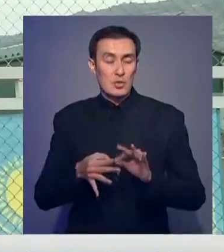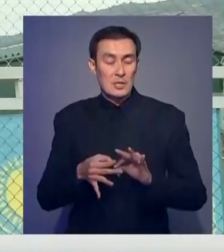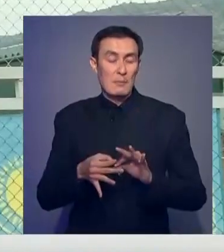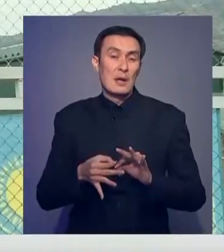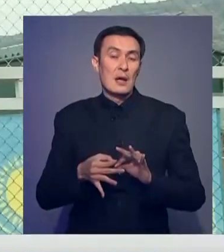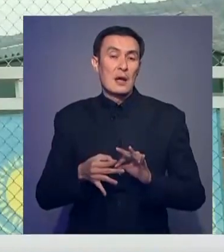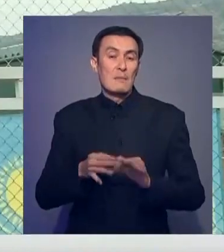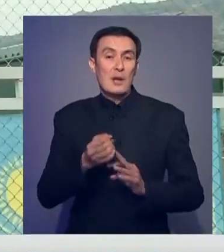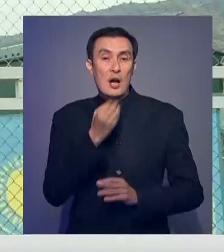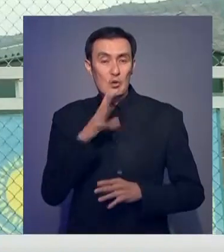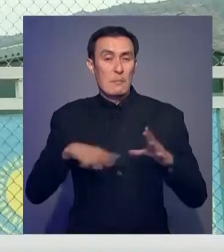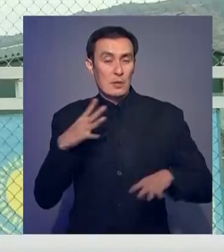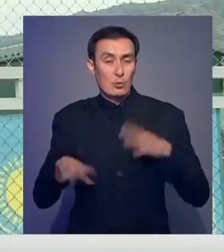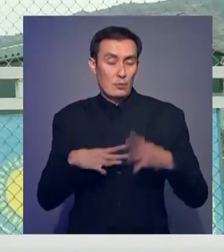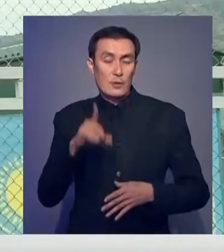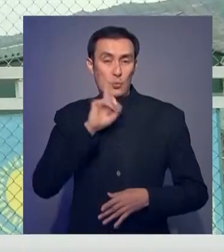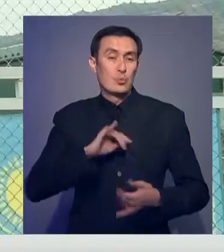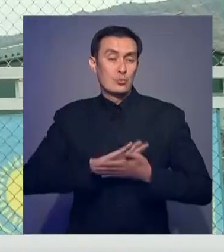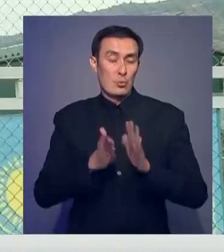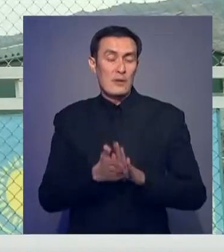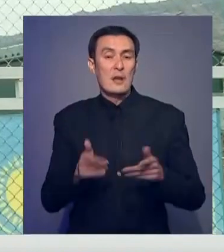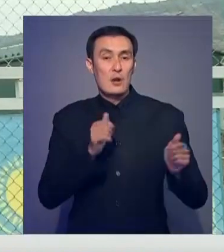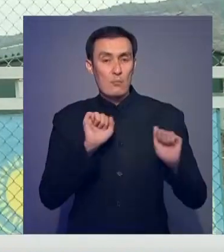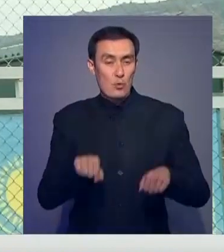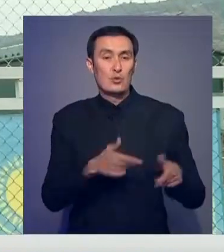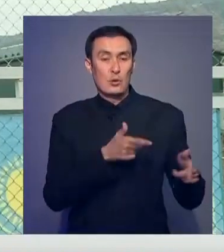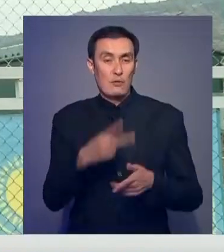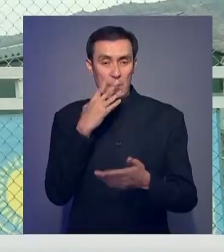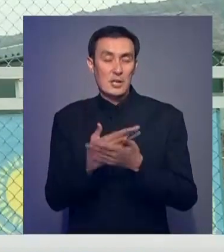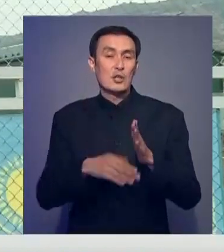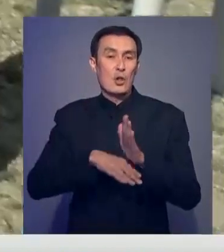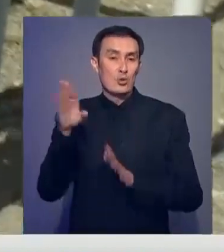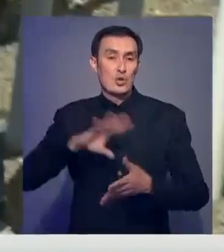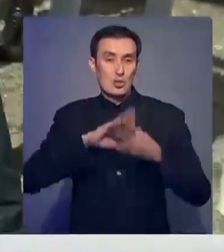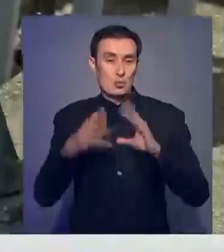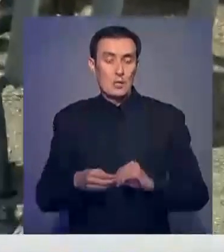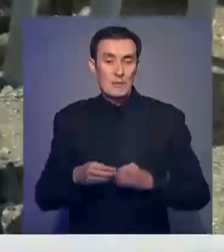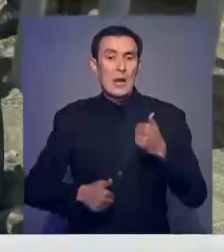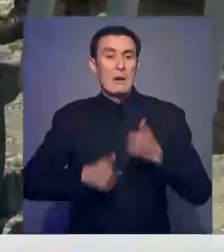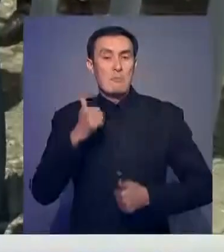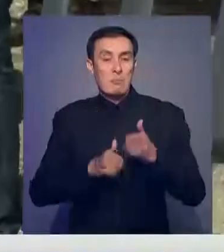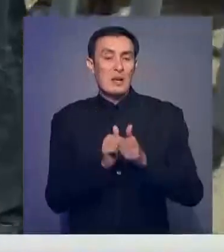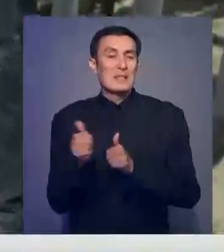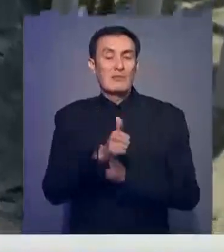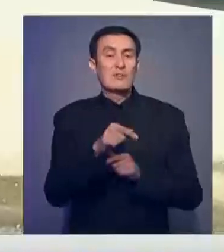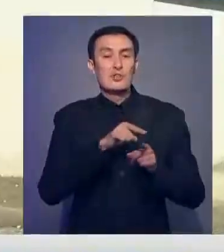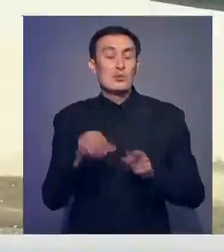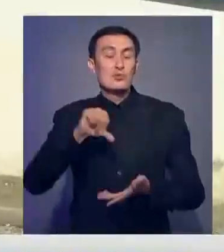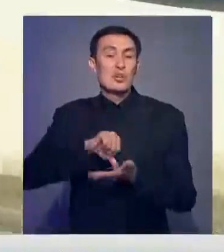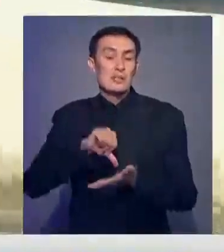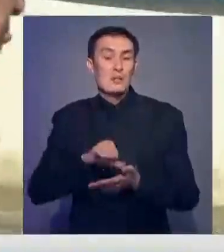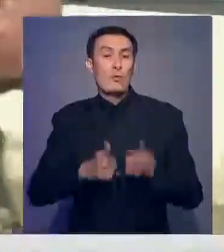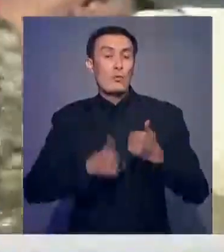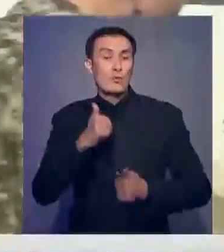При хорошем подготовке и создании условий они готовы показать самые лучшие результаты. Борьба за лидерство продлится среди